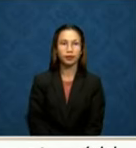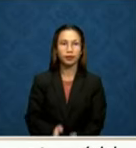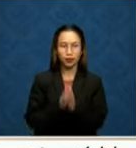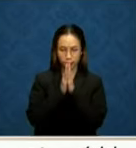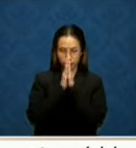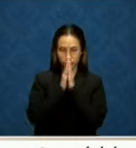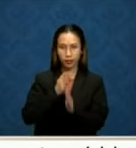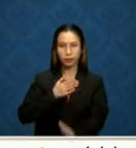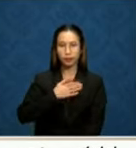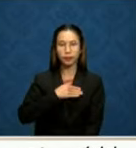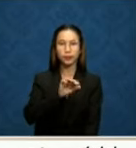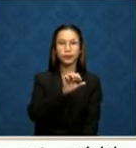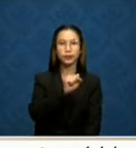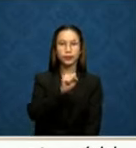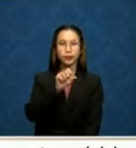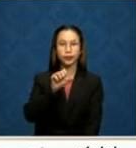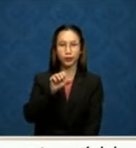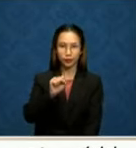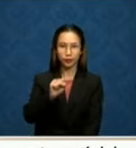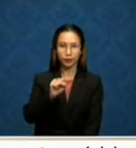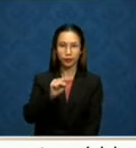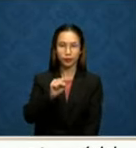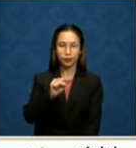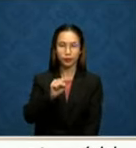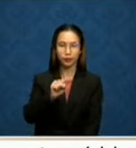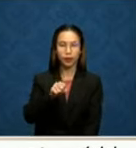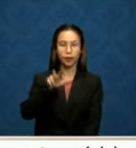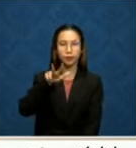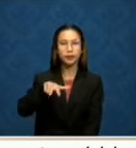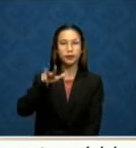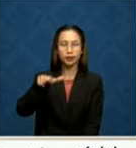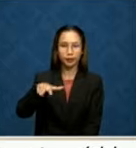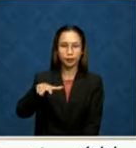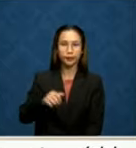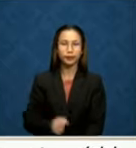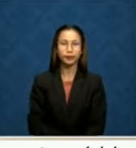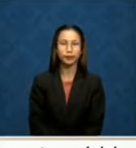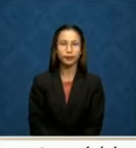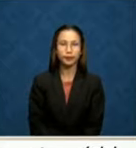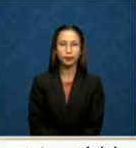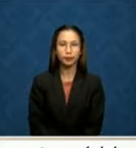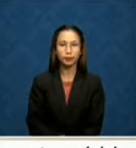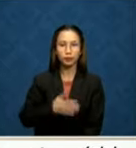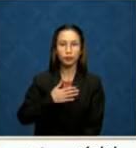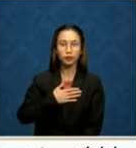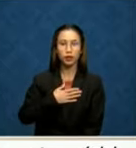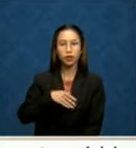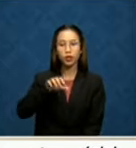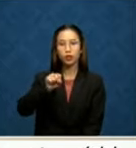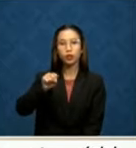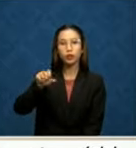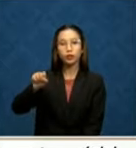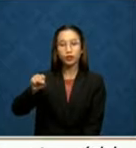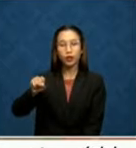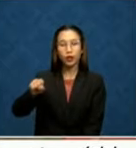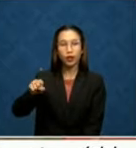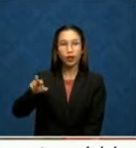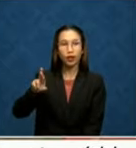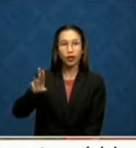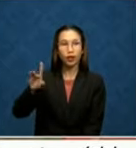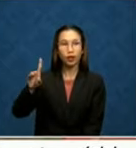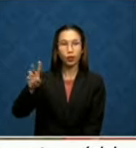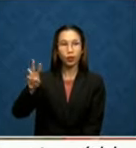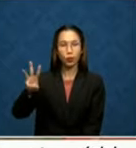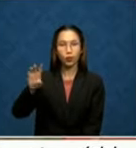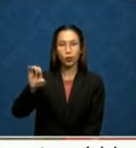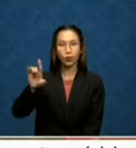สวัดีผล สมาชิกสภาพูแทนรัศดอนแบบบชีรายชื่อภักเพื่อไทยค่ะดีฉัน้วก็สอ้ววเลกอุทัยนะคะในฐานะ